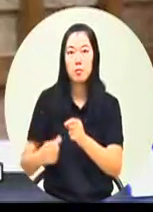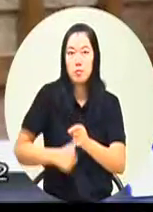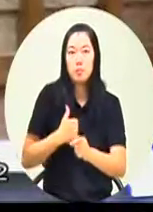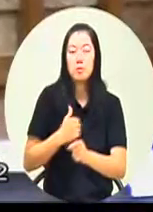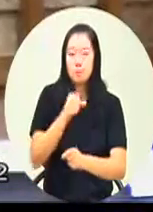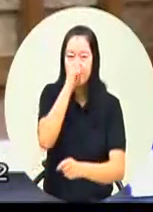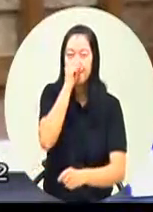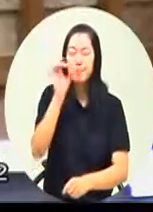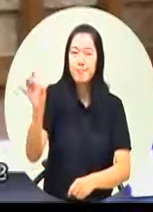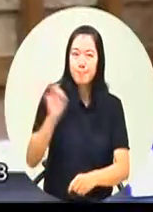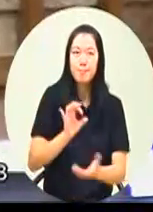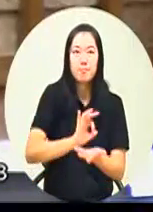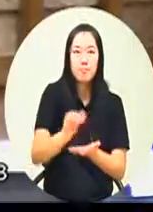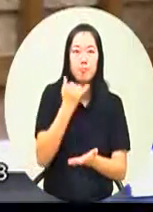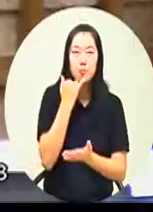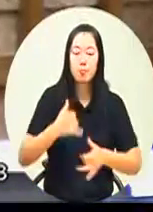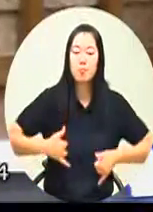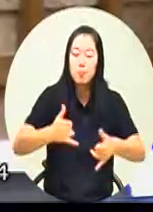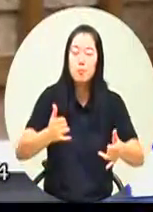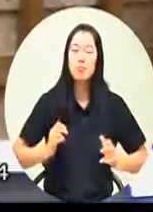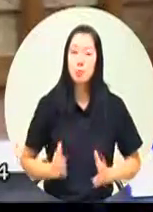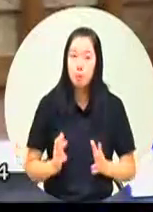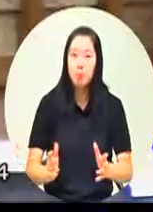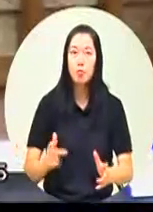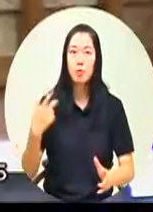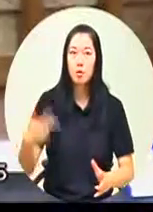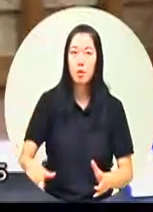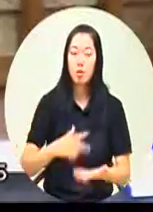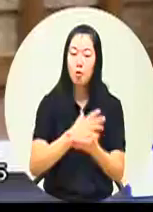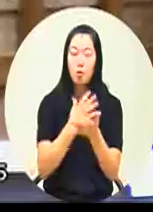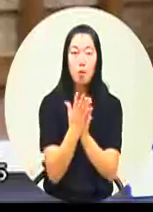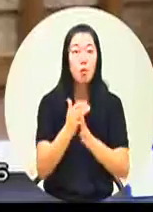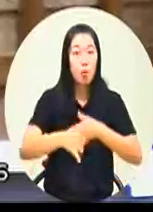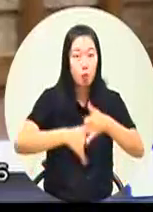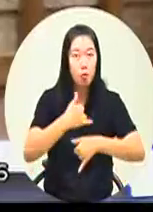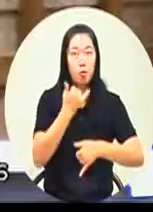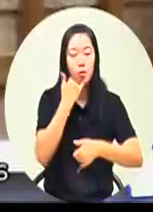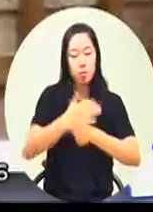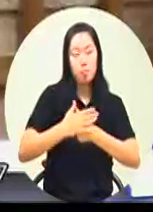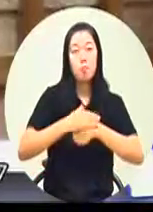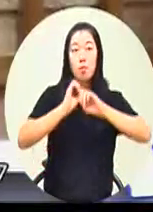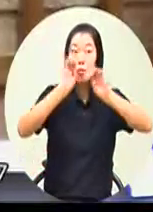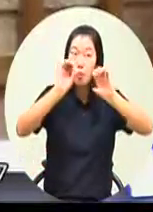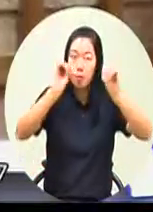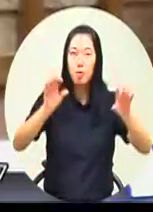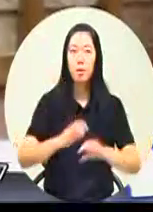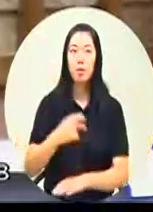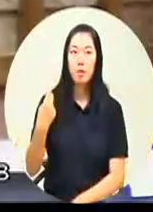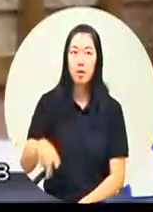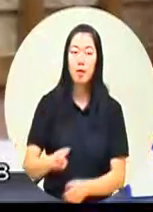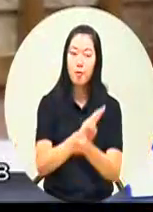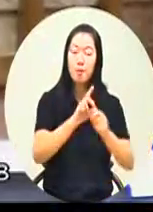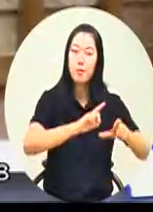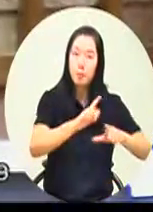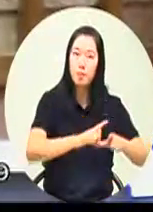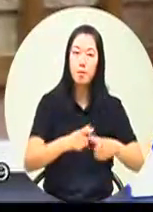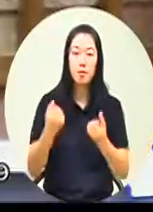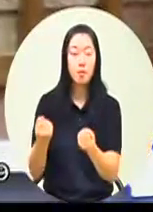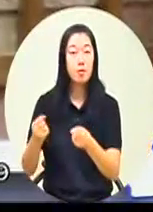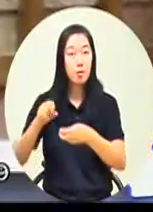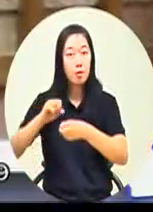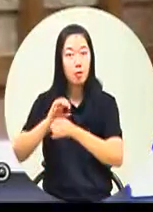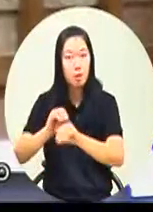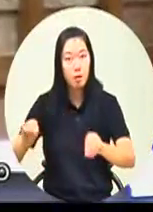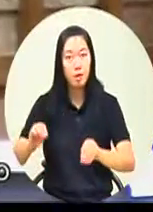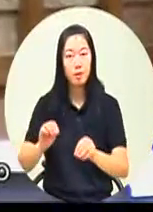用这个路跑或是各种活动来推销，而且又是我们在地的社区的一个特色，像我们